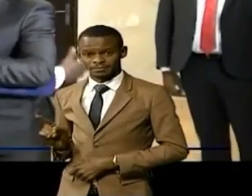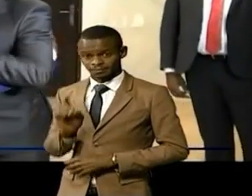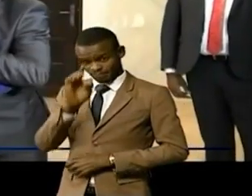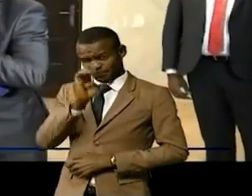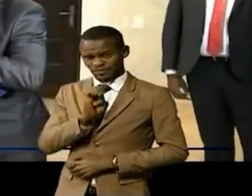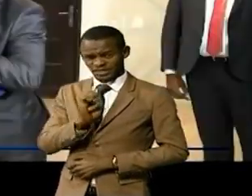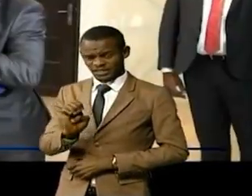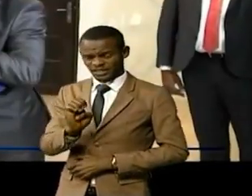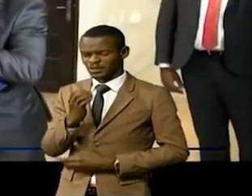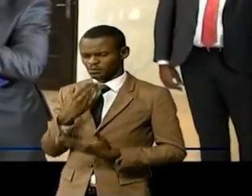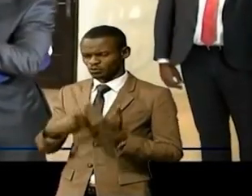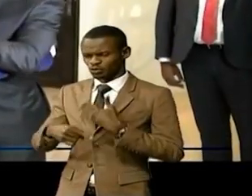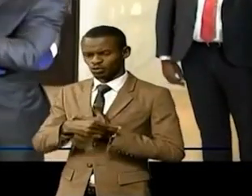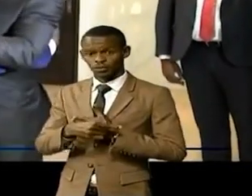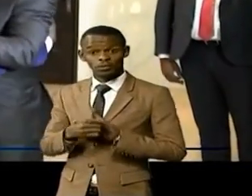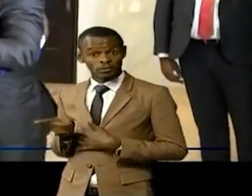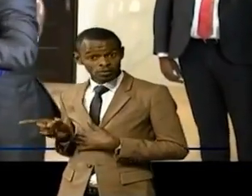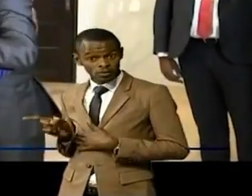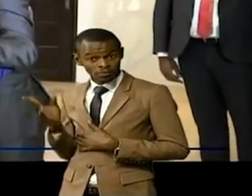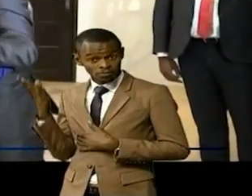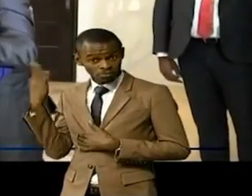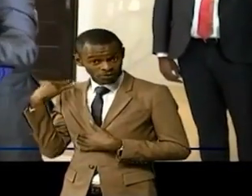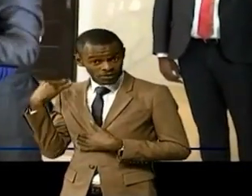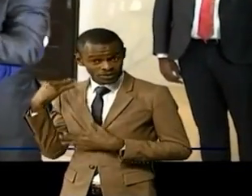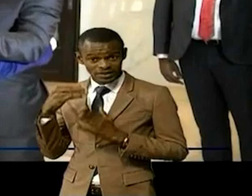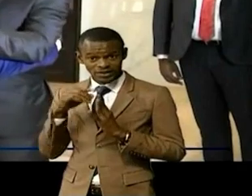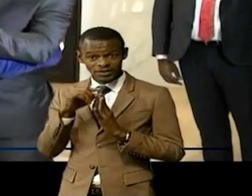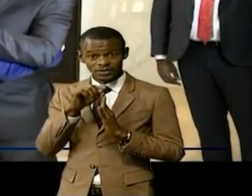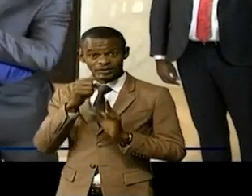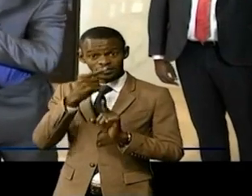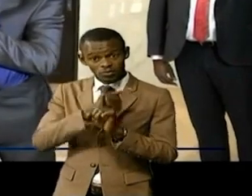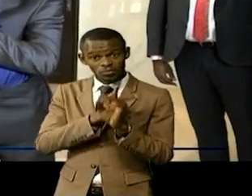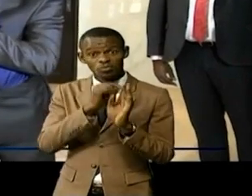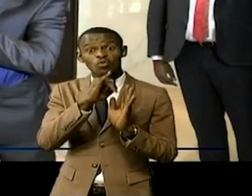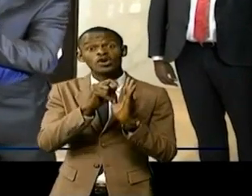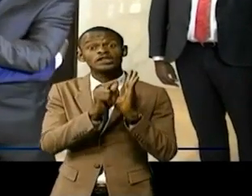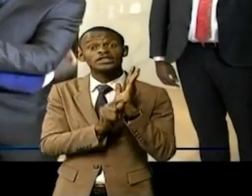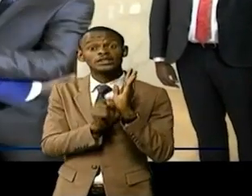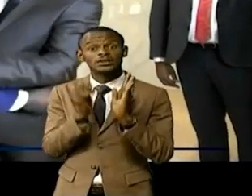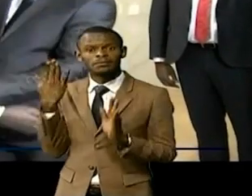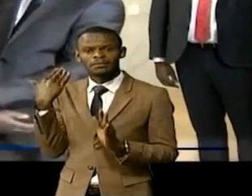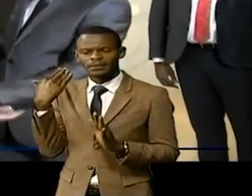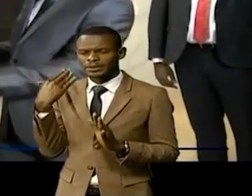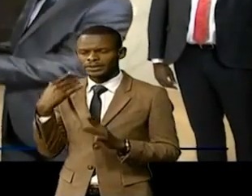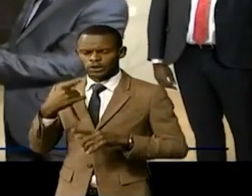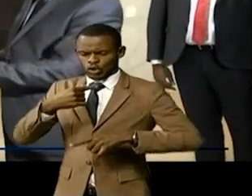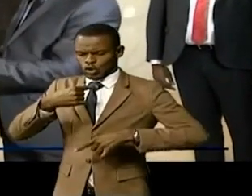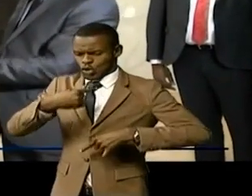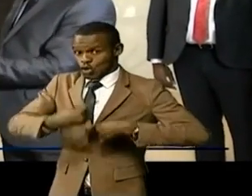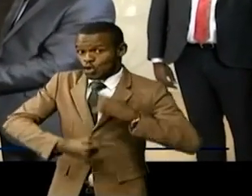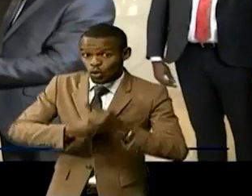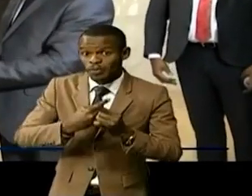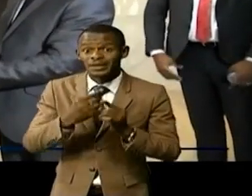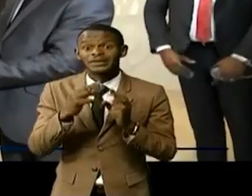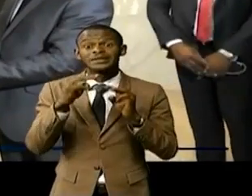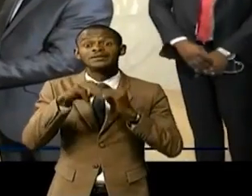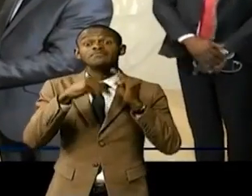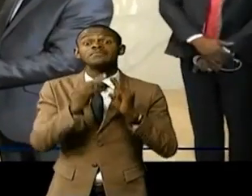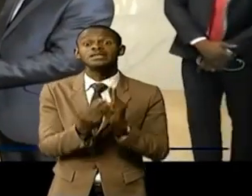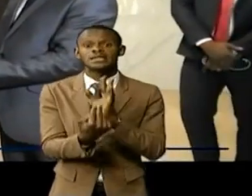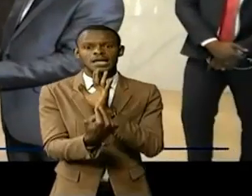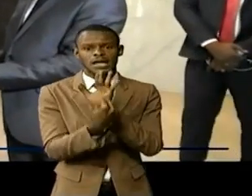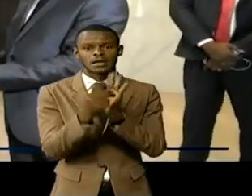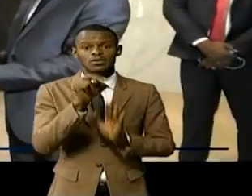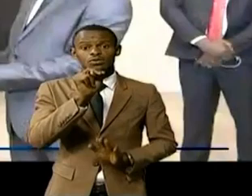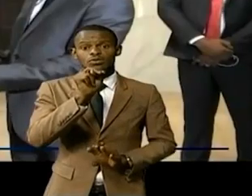Son état de santé au mois de juillet dernier, alors qu'il venait d'entamer les réformes importantes au ministère du numérique, avait nécessité, sur